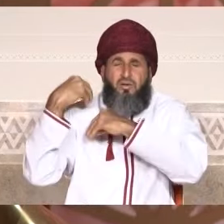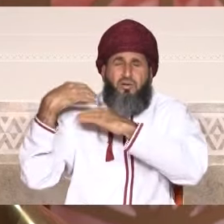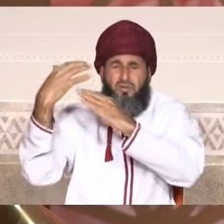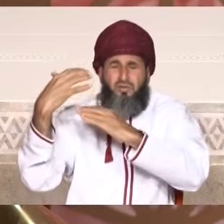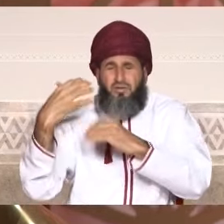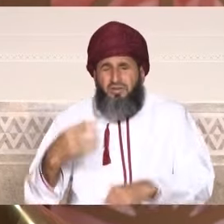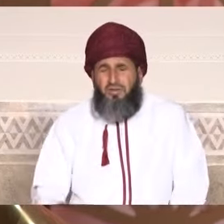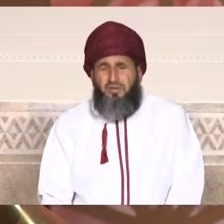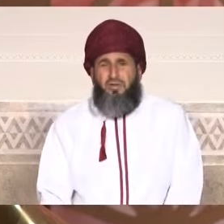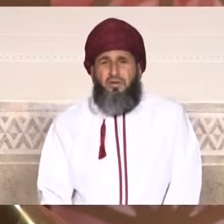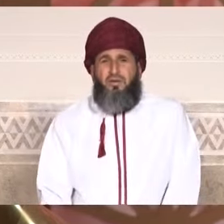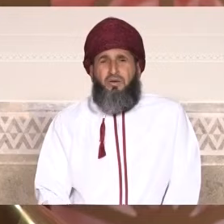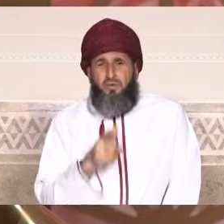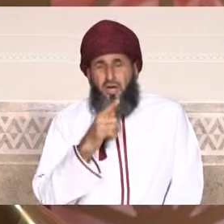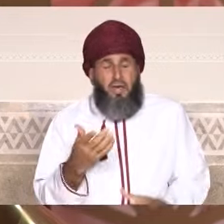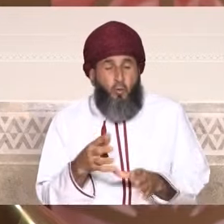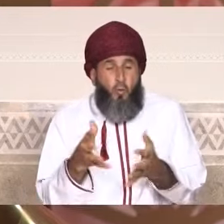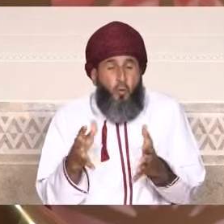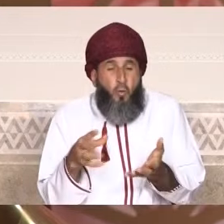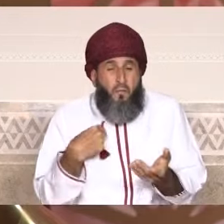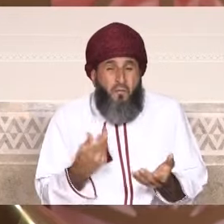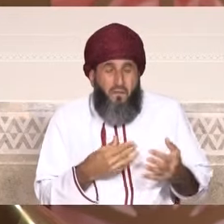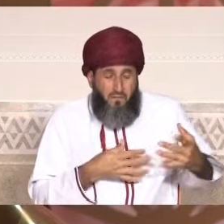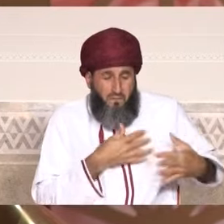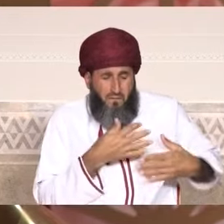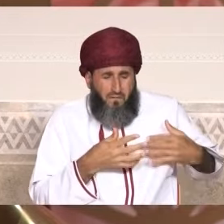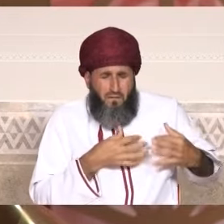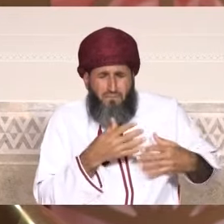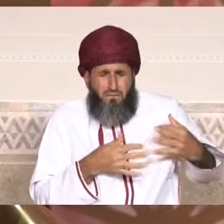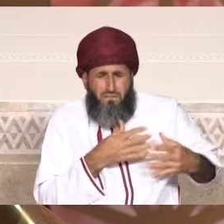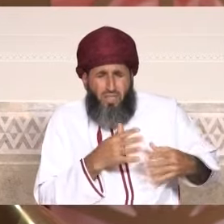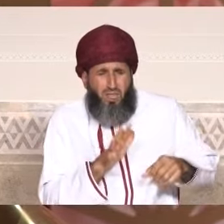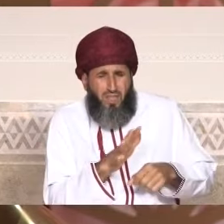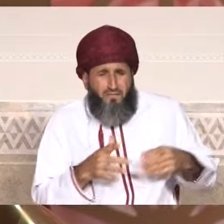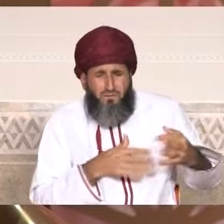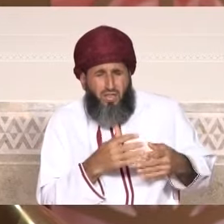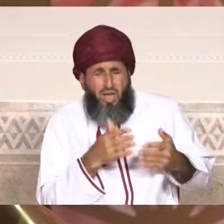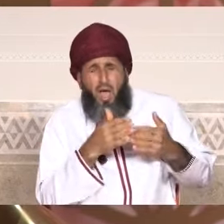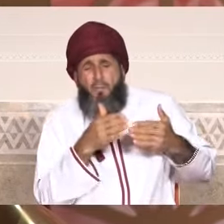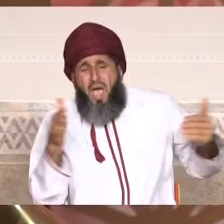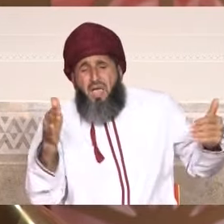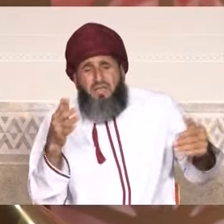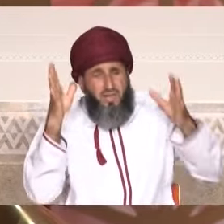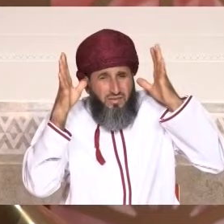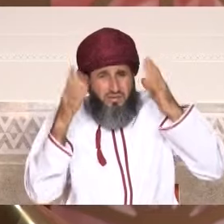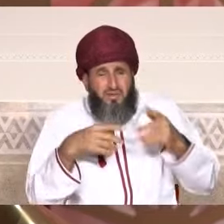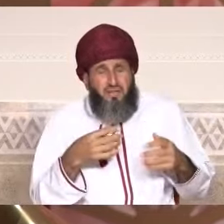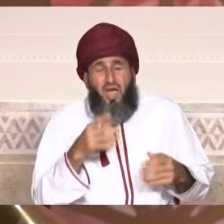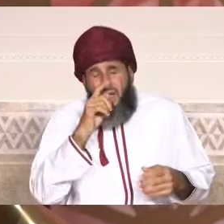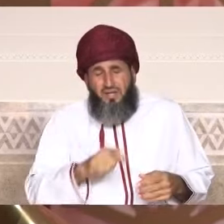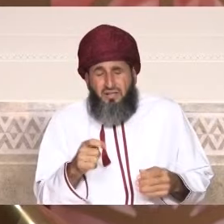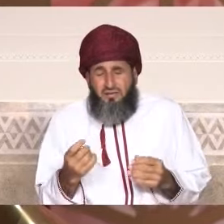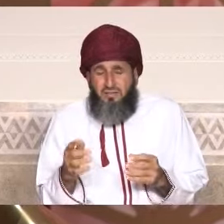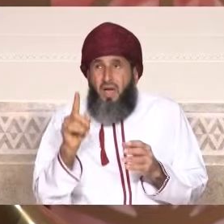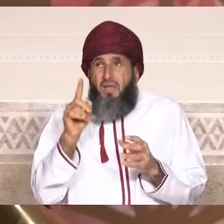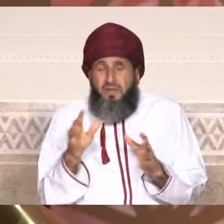أن تتناوشه الخواطر والوساوس وتبعده عن الصلاة، فليشتغل بتعظيم